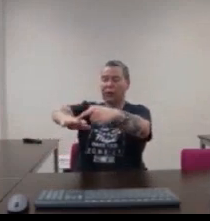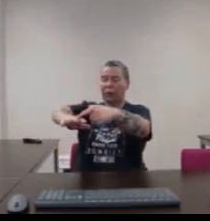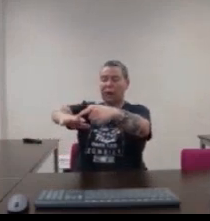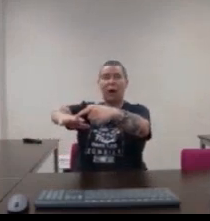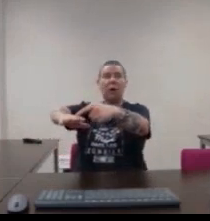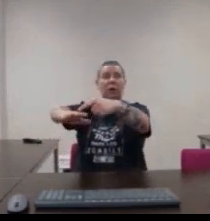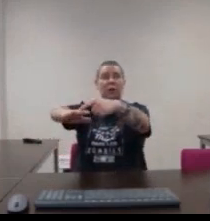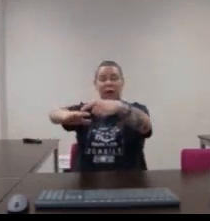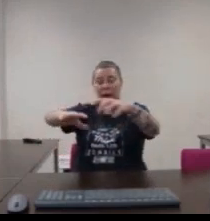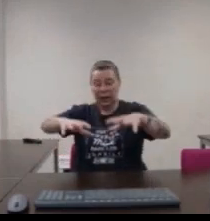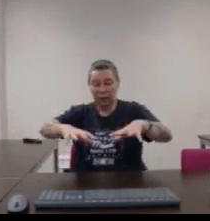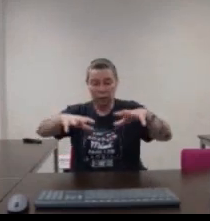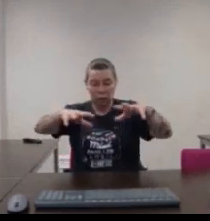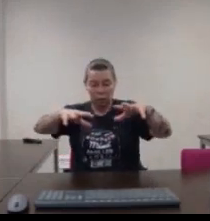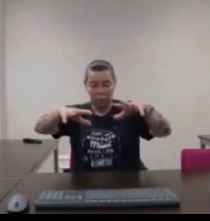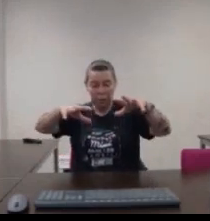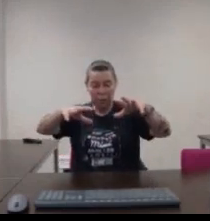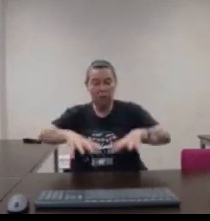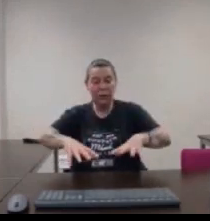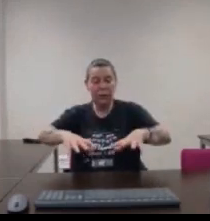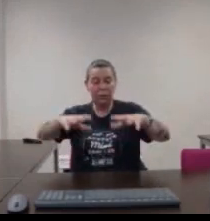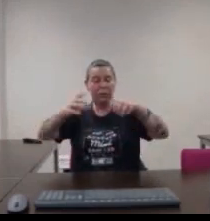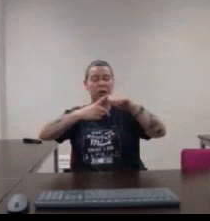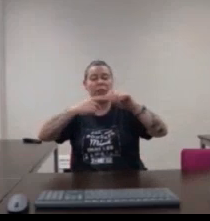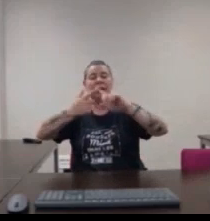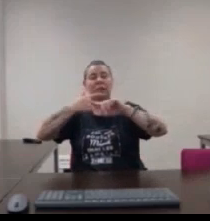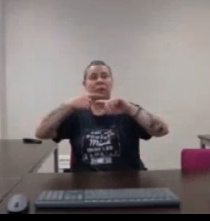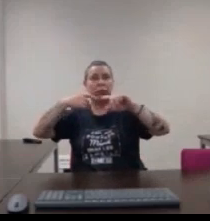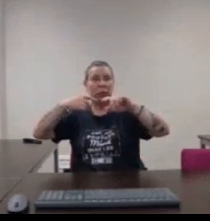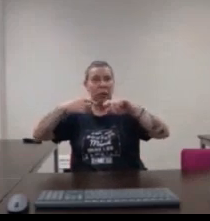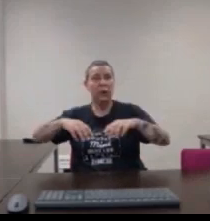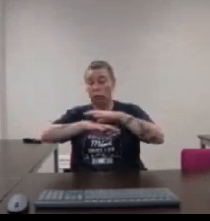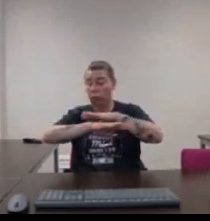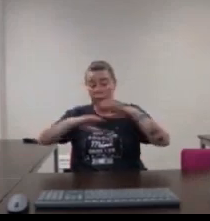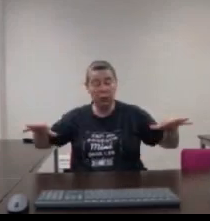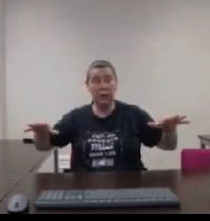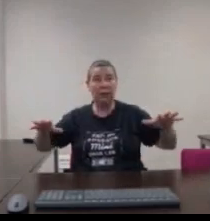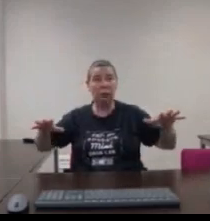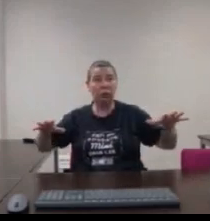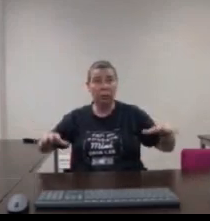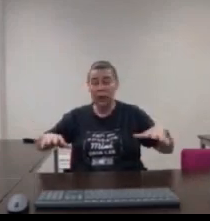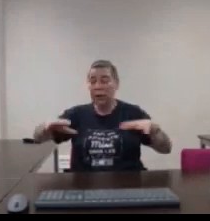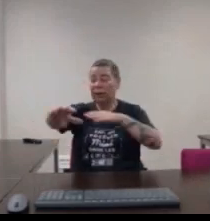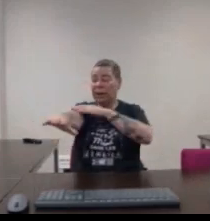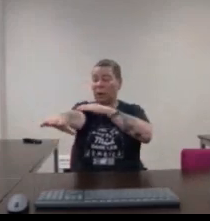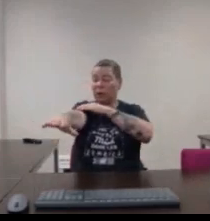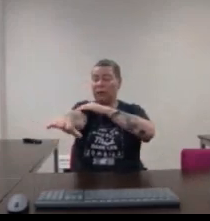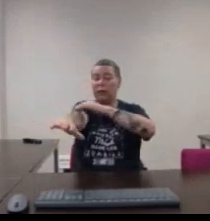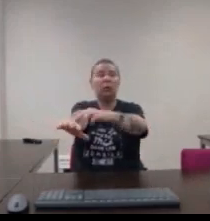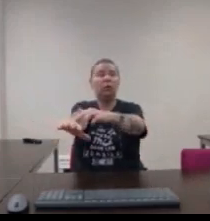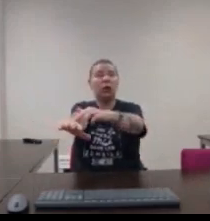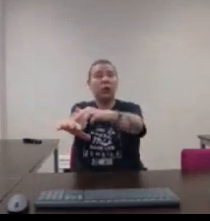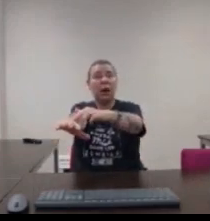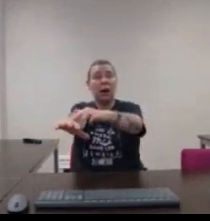longueur de votre avant-bras, qui va être là où vous allez positionner votre clavier, votre souris, donc ce que vous utilisez tout le temps. Ce qui est